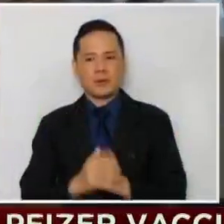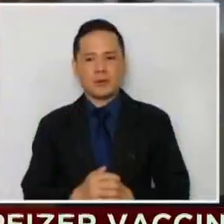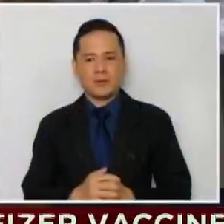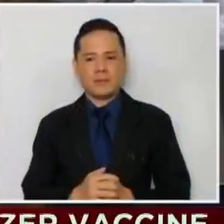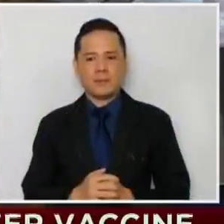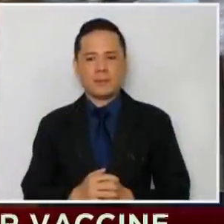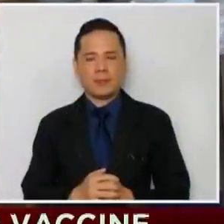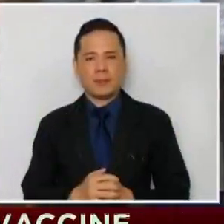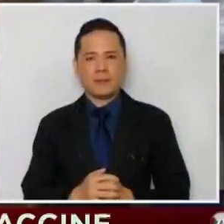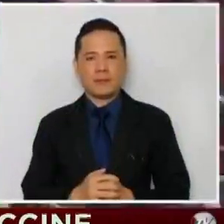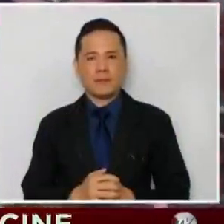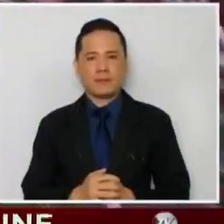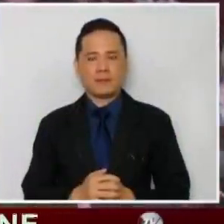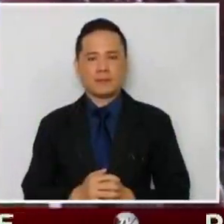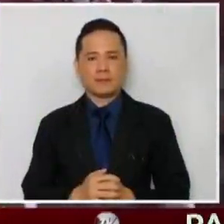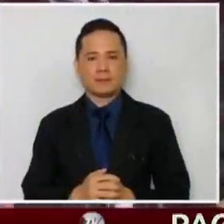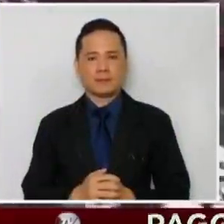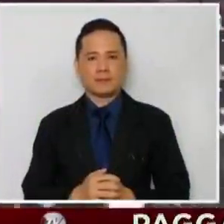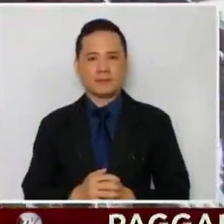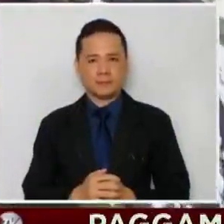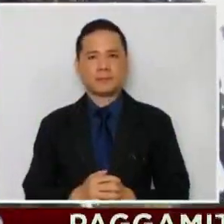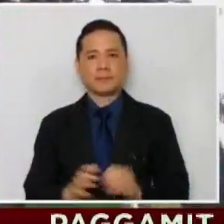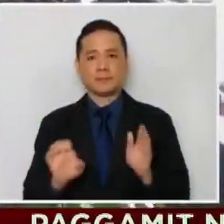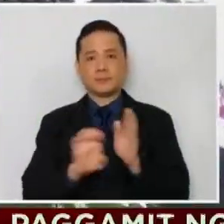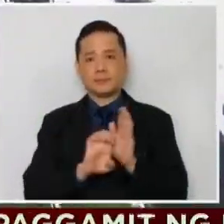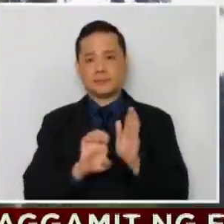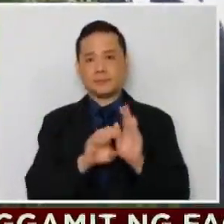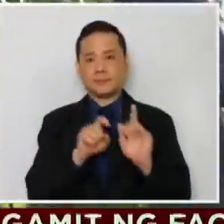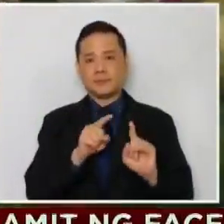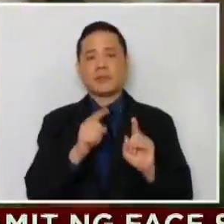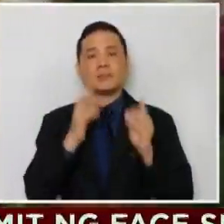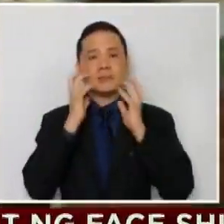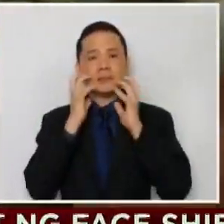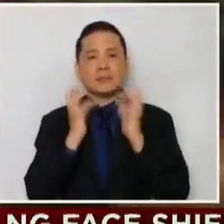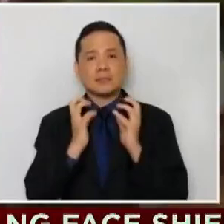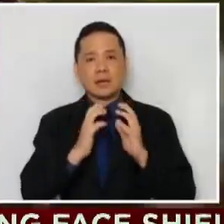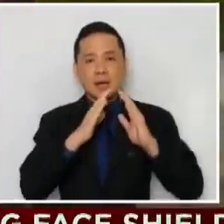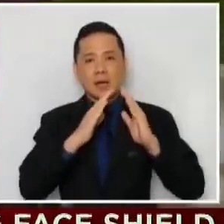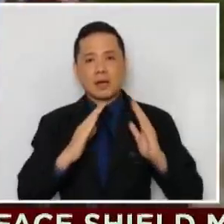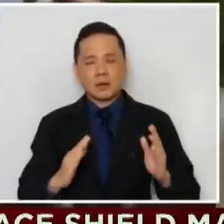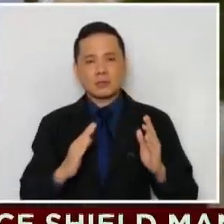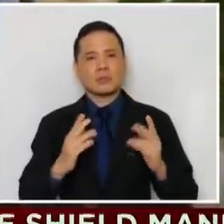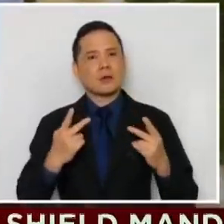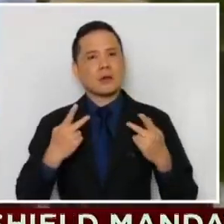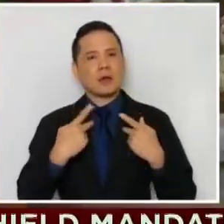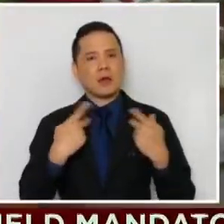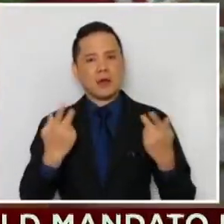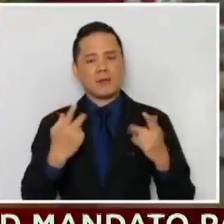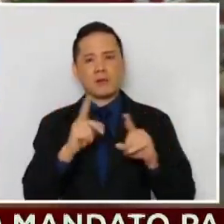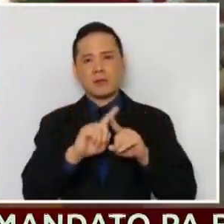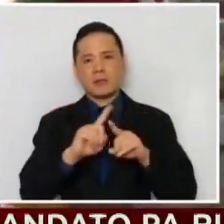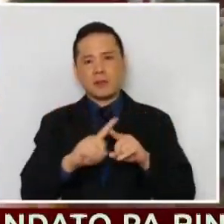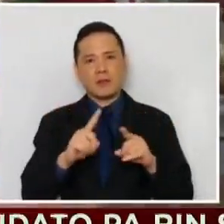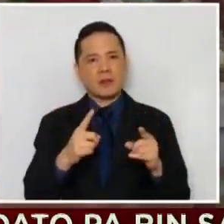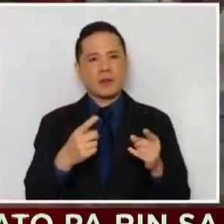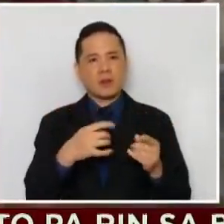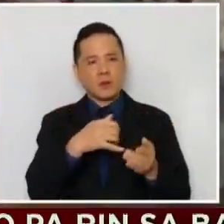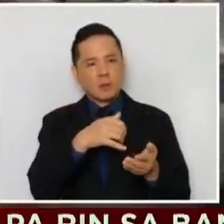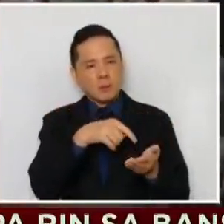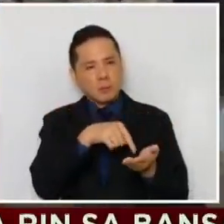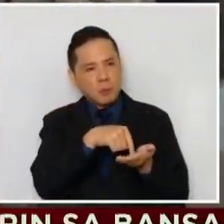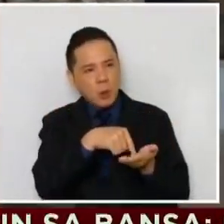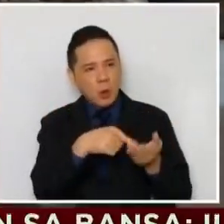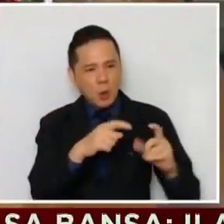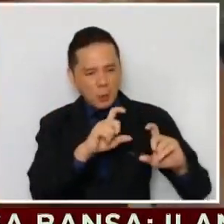Eksperado na yun. Ito ang bahay ni Santa kung saan wala nang tigil ang paggawa ng Santa Claus figurines at iba pang dekorasyong